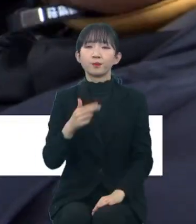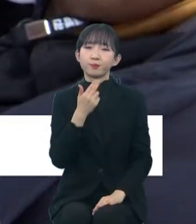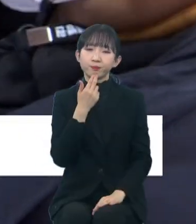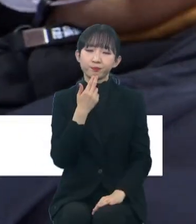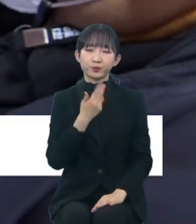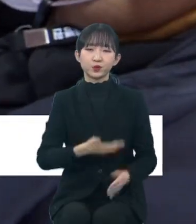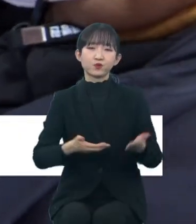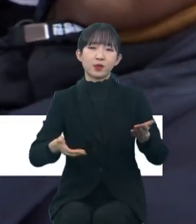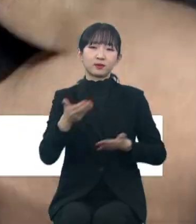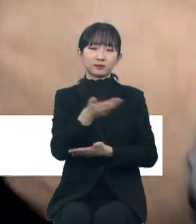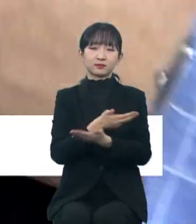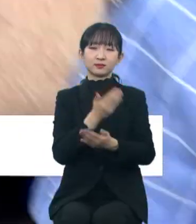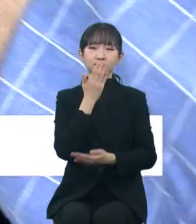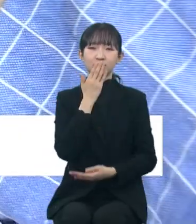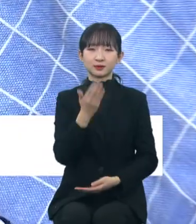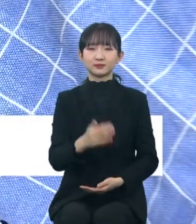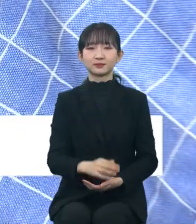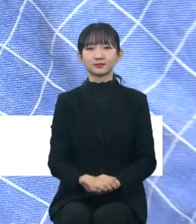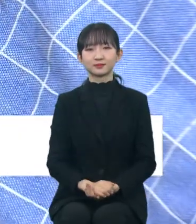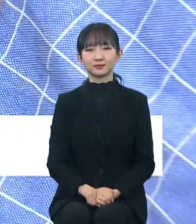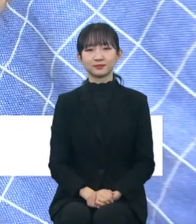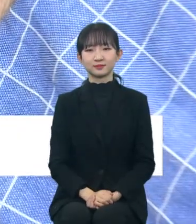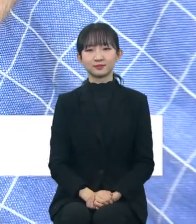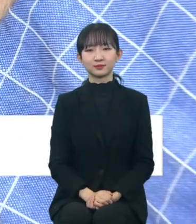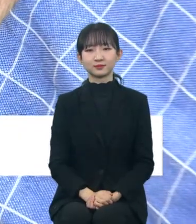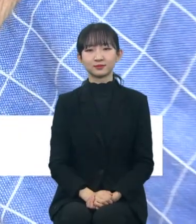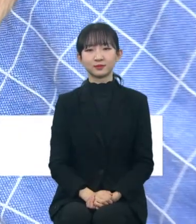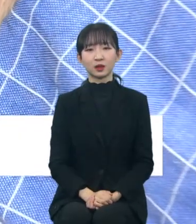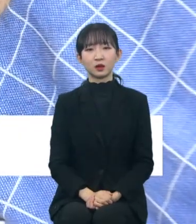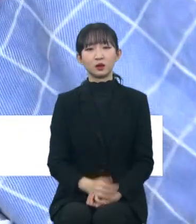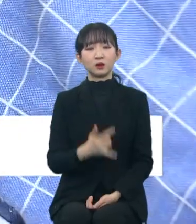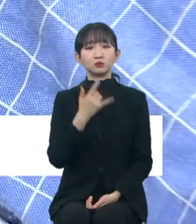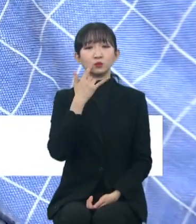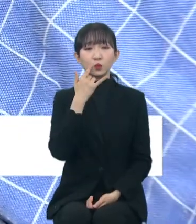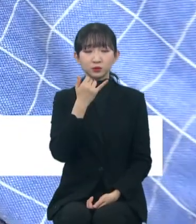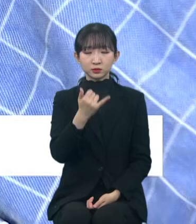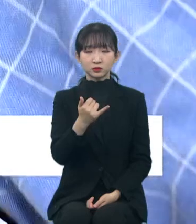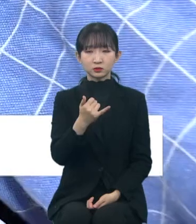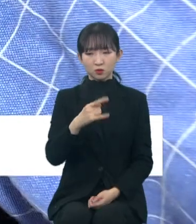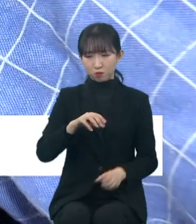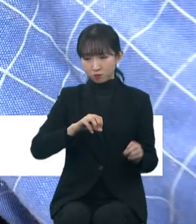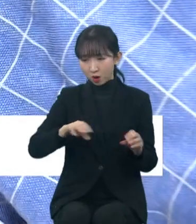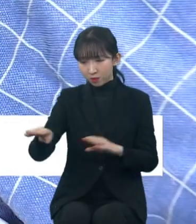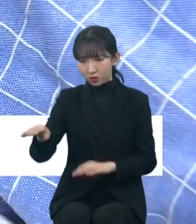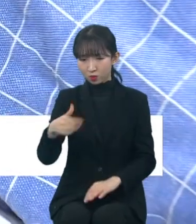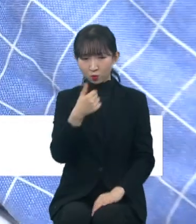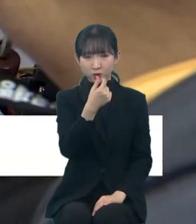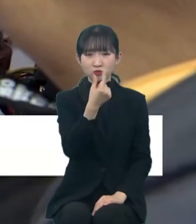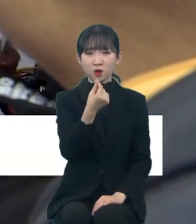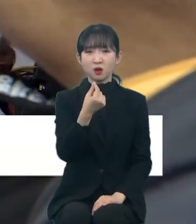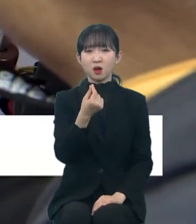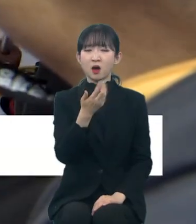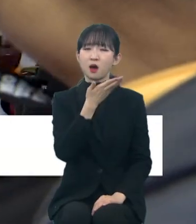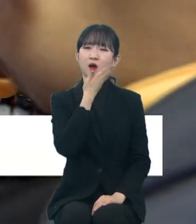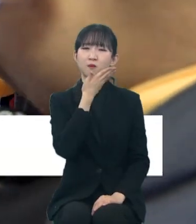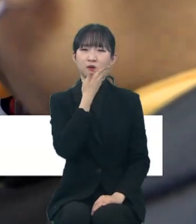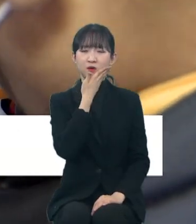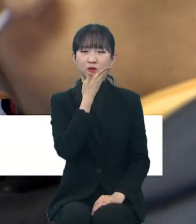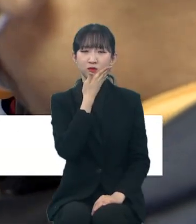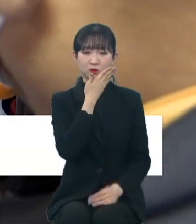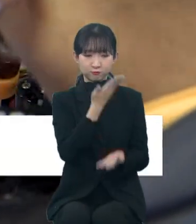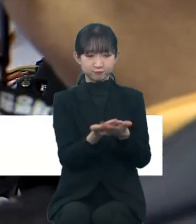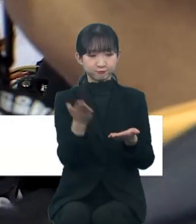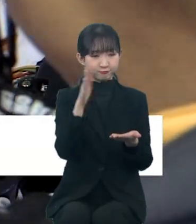소모도 도와주고 또 어머니들은 경제적으로 5만 원 주 사가지고 버릴 긴데 그거 다시 애들이